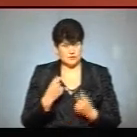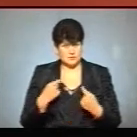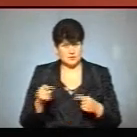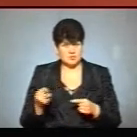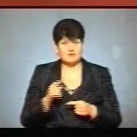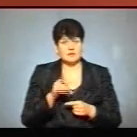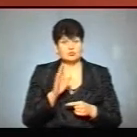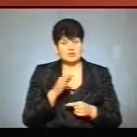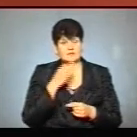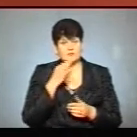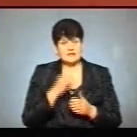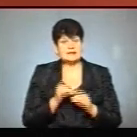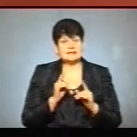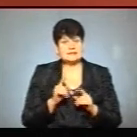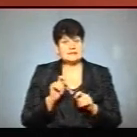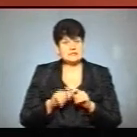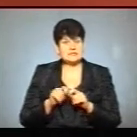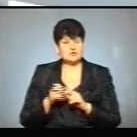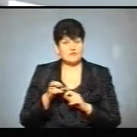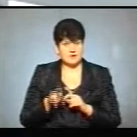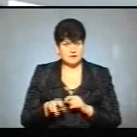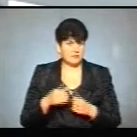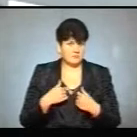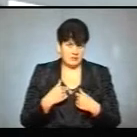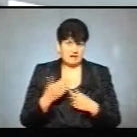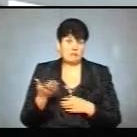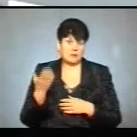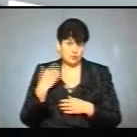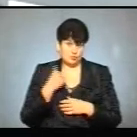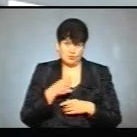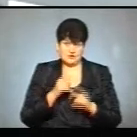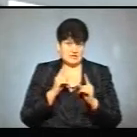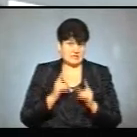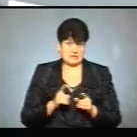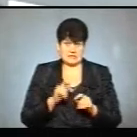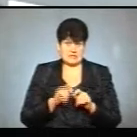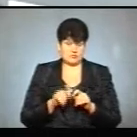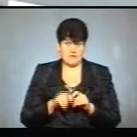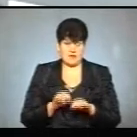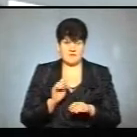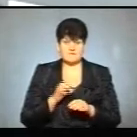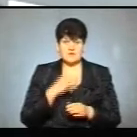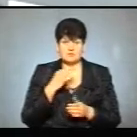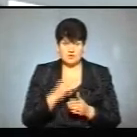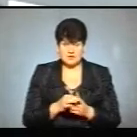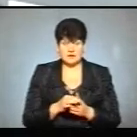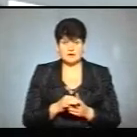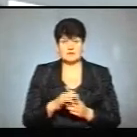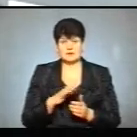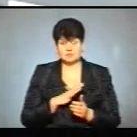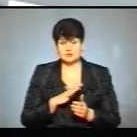Тобто ви будете відповідати суто за тестування вчителів? Ми і в минулому році так суто за тестування відповідали, тому що експерти були з